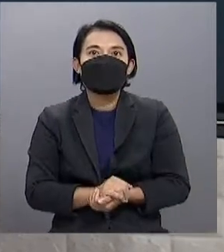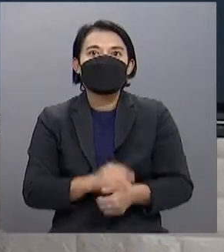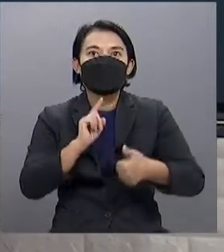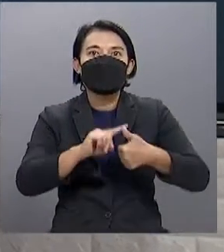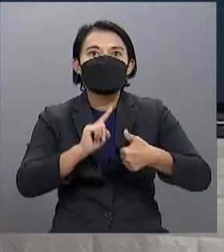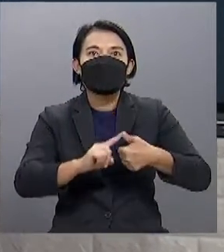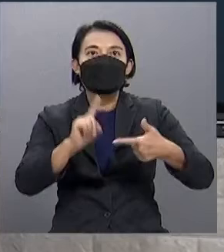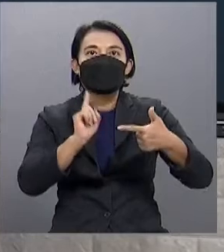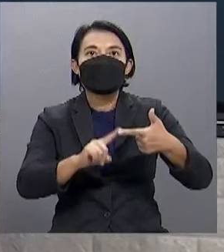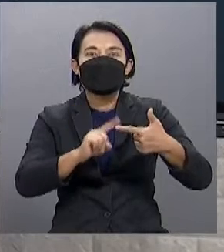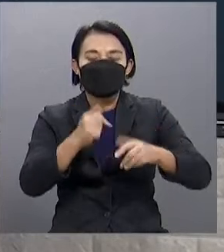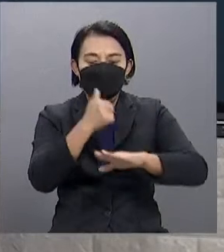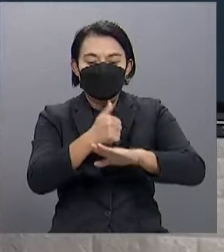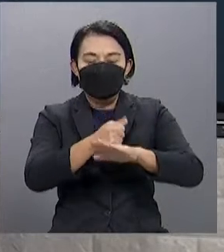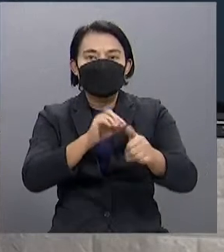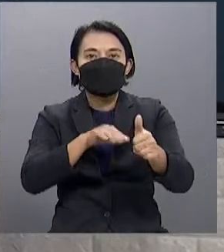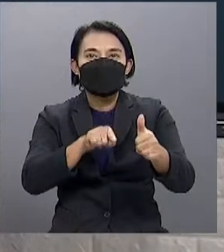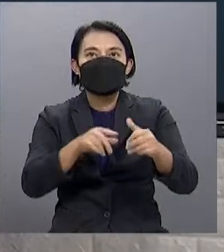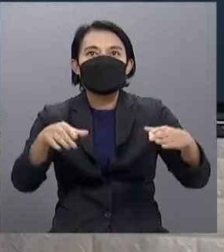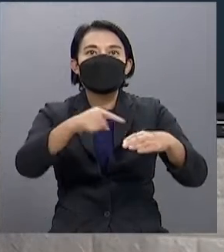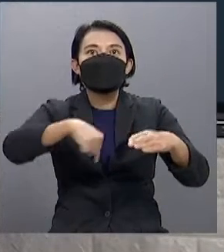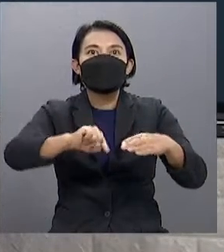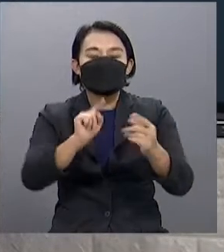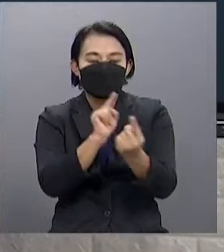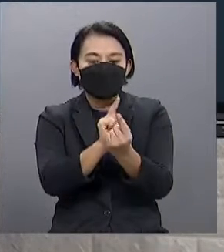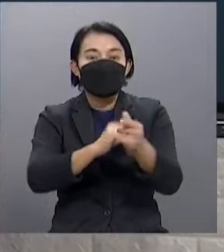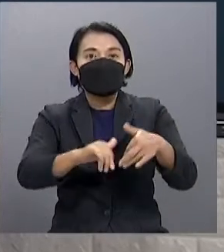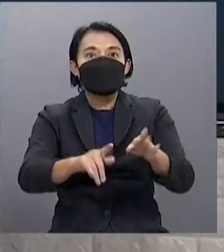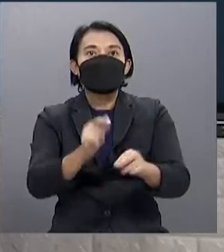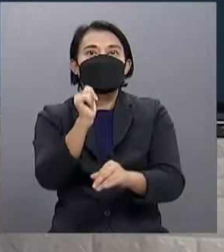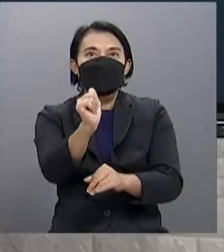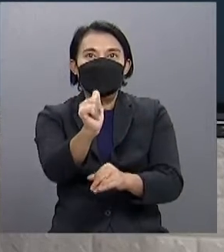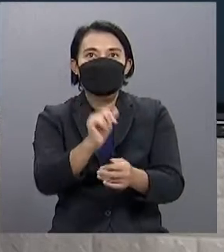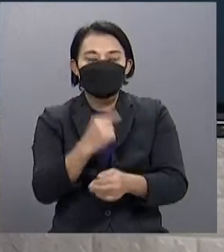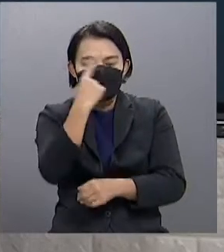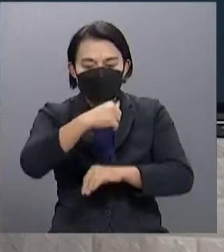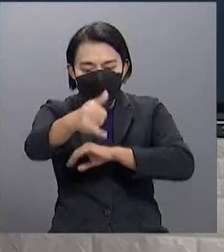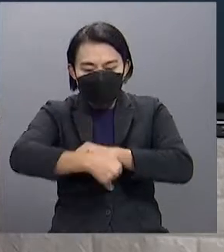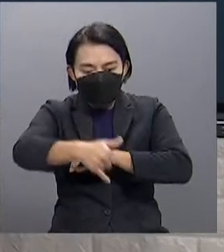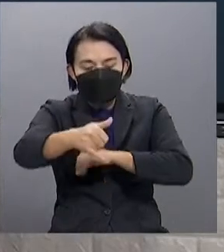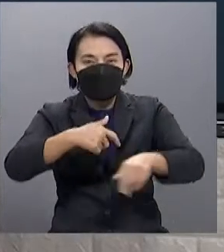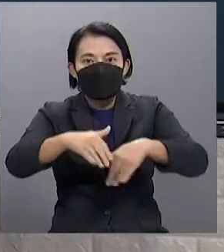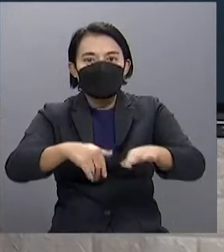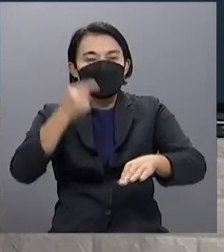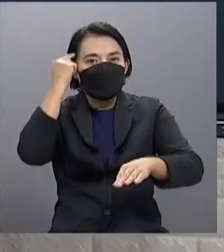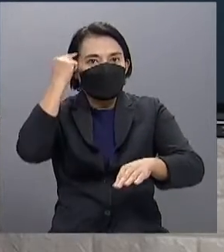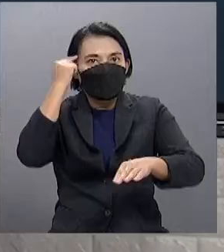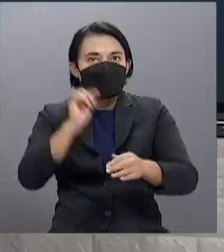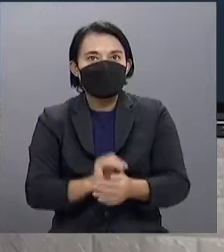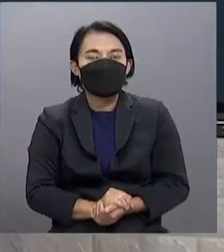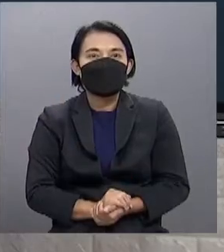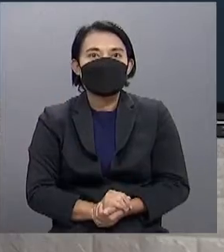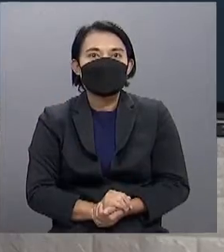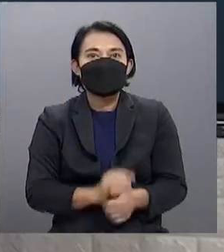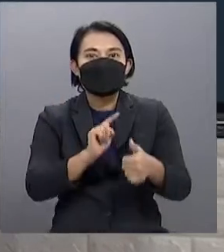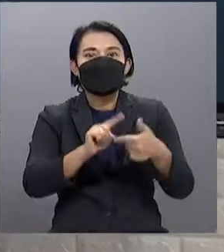ชุมชนครับพรุ่งนี้เขารู้จักชุมชนเป็นอย่างดีครับใครเข้าใครออกในชุมชนคนนี้รู้ก่อนเลยครับและสุด